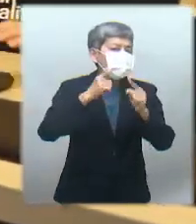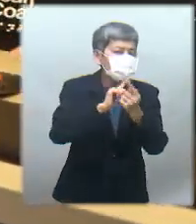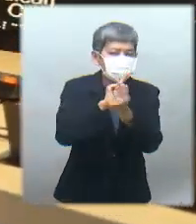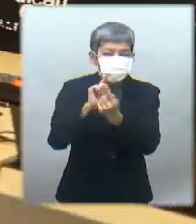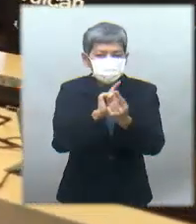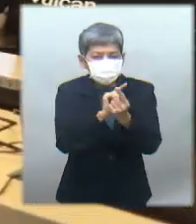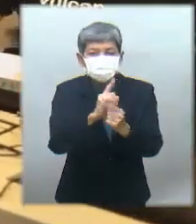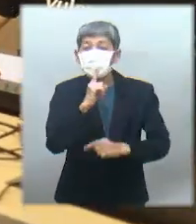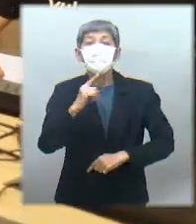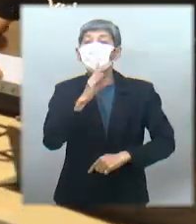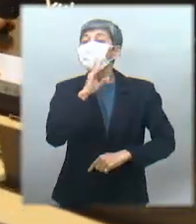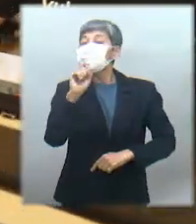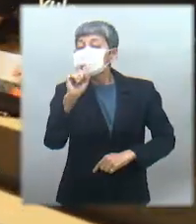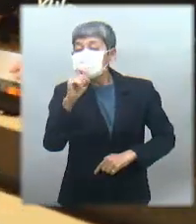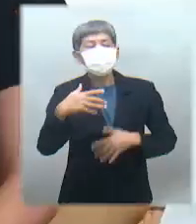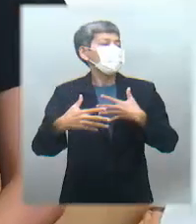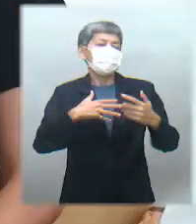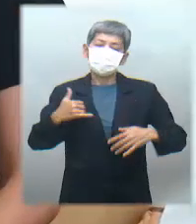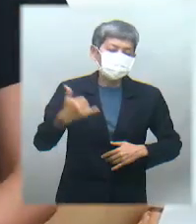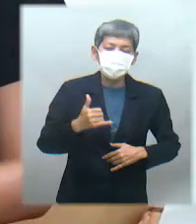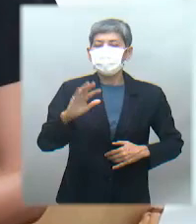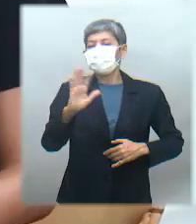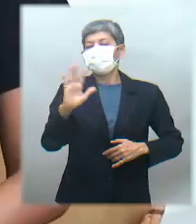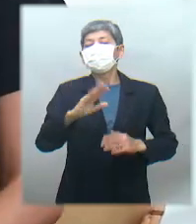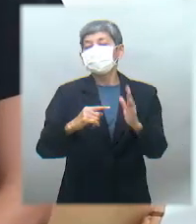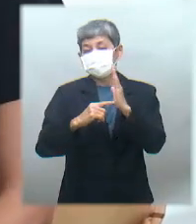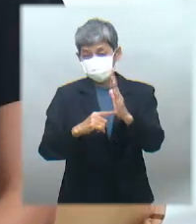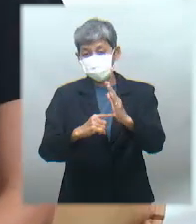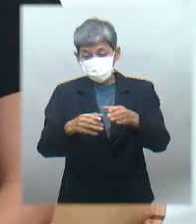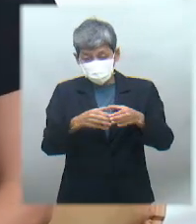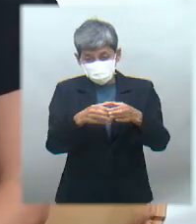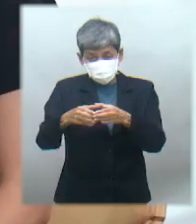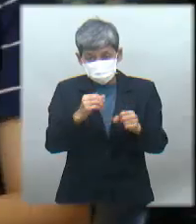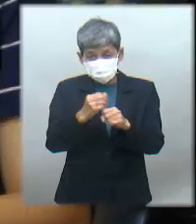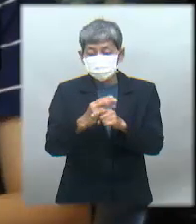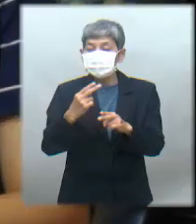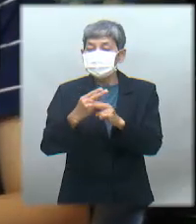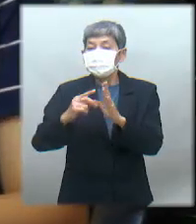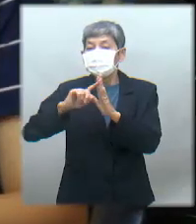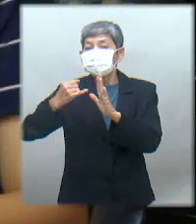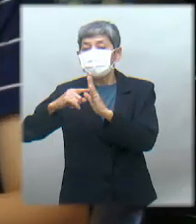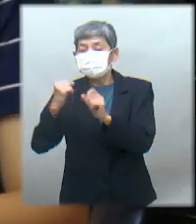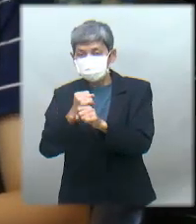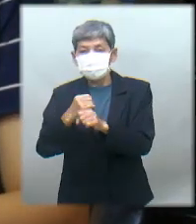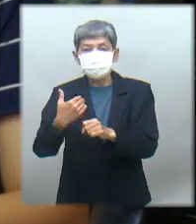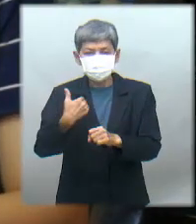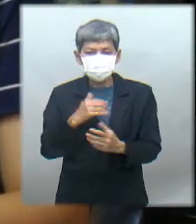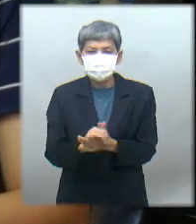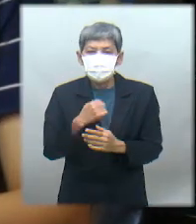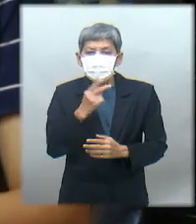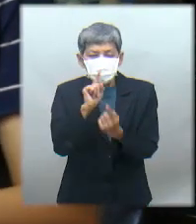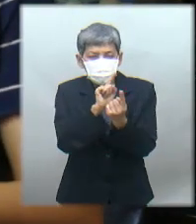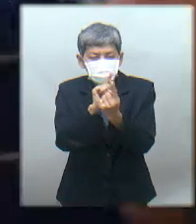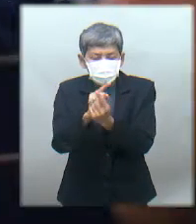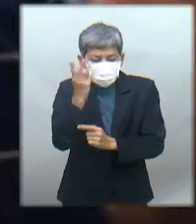แต่ถเกใครไม่สะดวกจรง ก็ไม่ไดจเปต้มาค่ะเยอะจะอย่างเงิเรามีนเจ๊เจ๊ ที่เป็น Aspirecindromวัทีการเจอคน